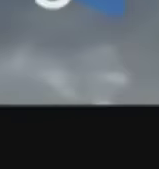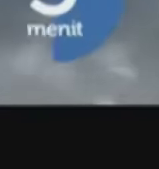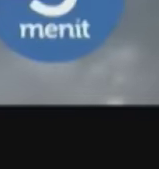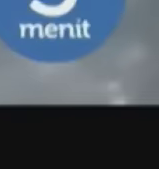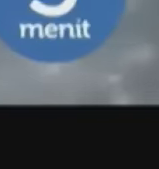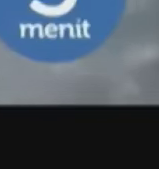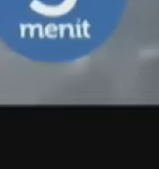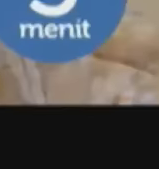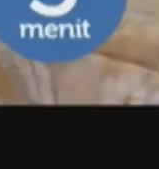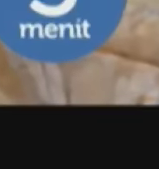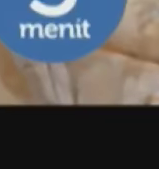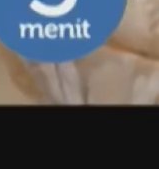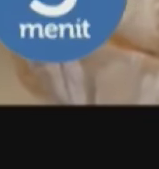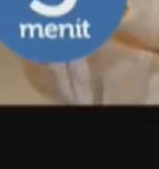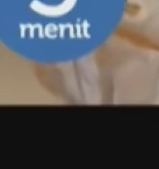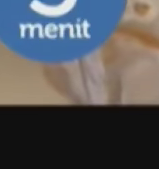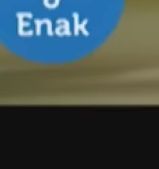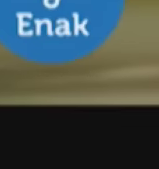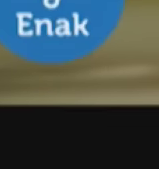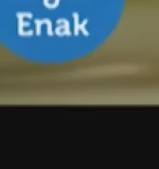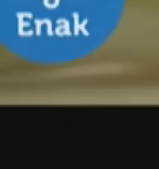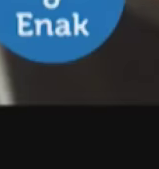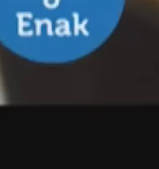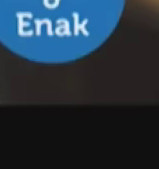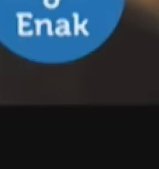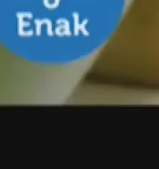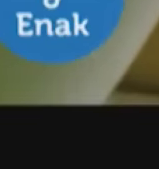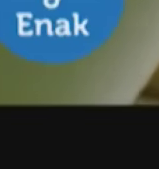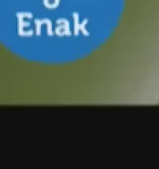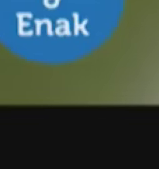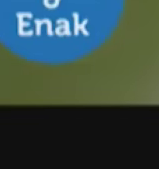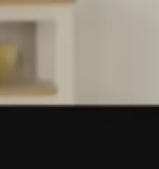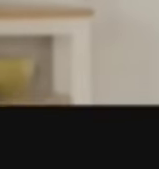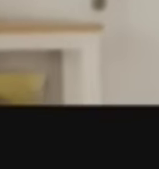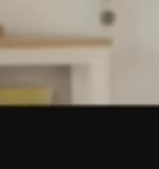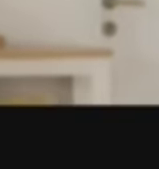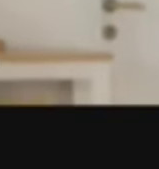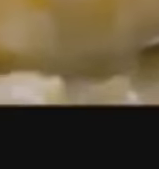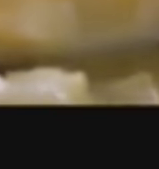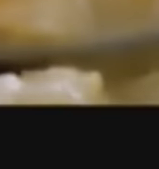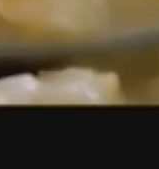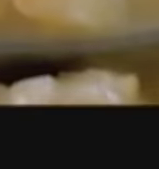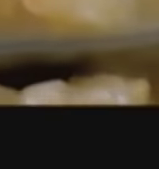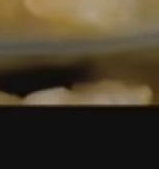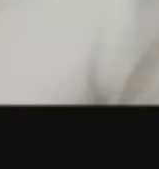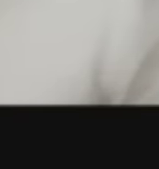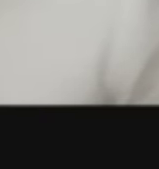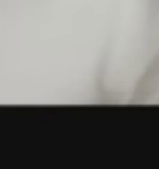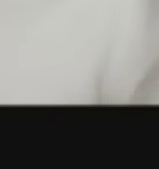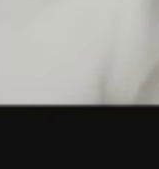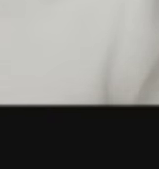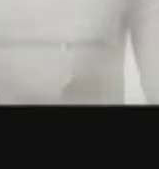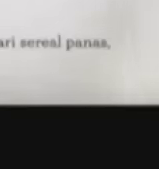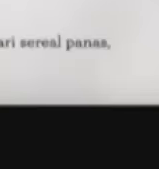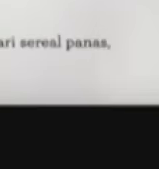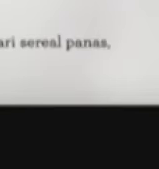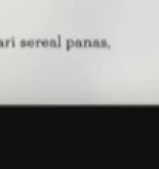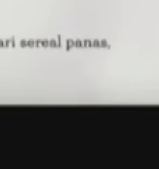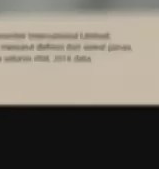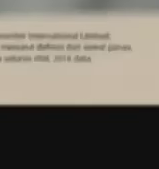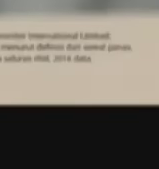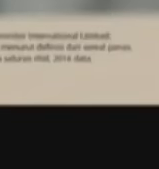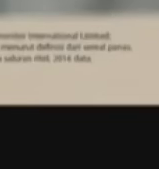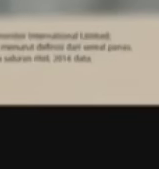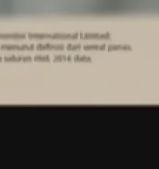Quaker. Cukup masak 3 menit. Bergizi, enak, tanpa penguat rasa. Merek oat nomor